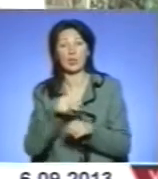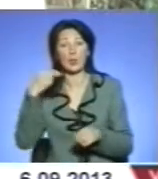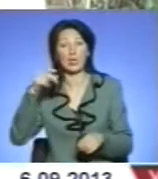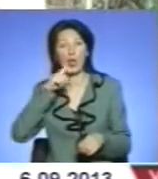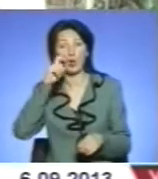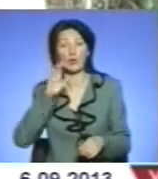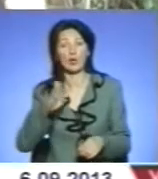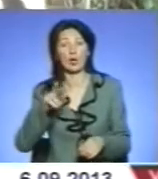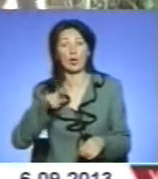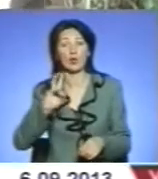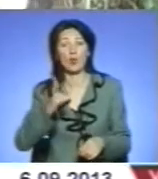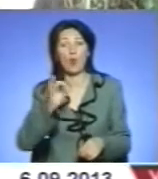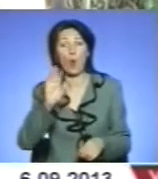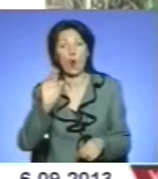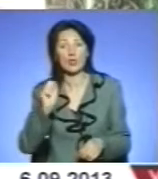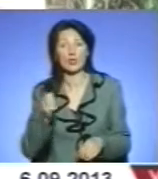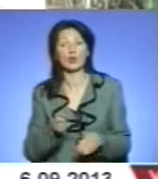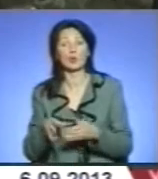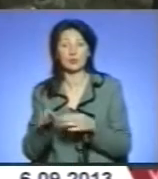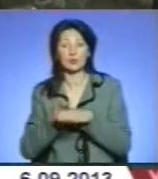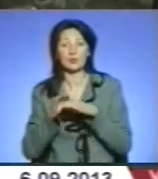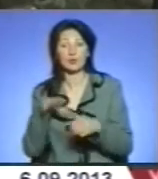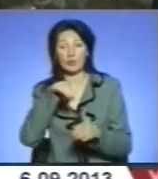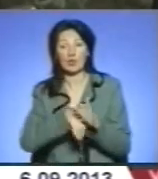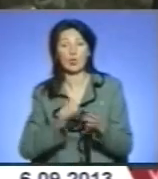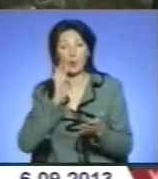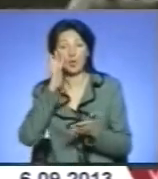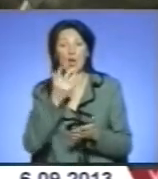Януковича щодо впровадження політики імпортозаміщення.